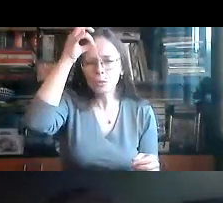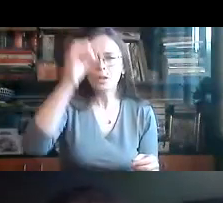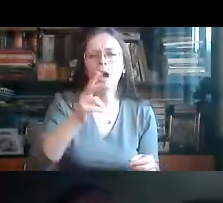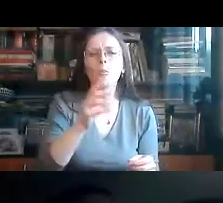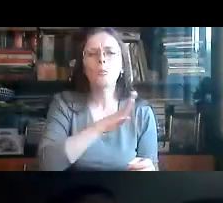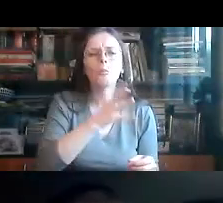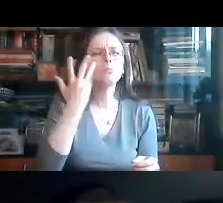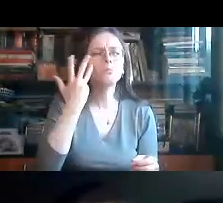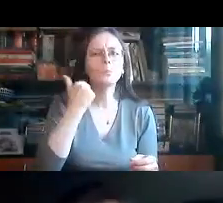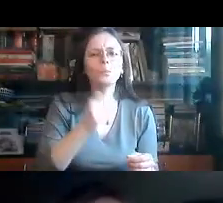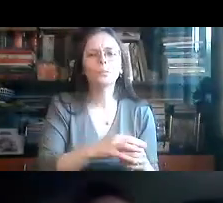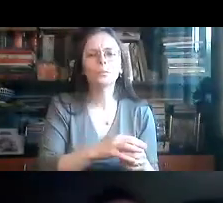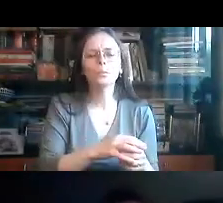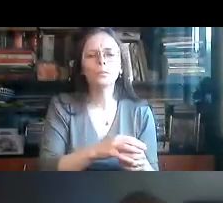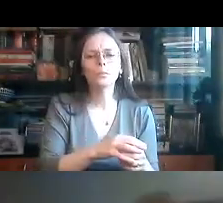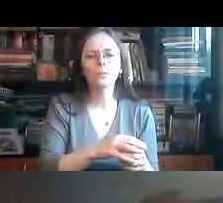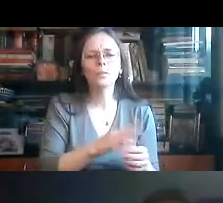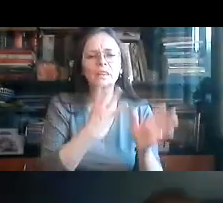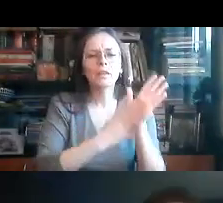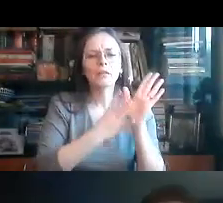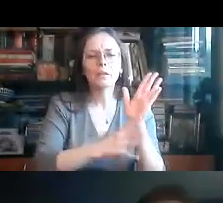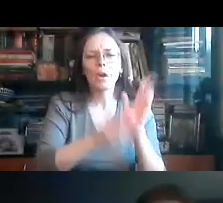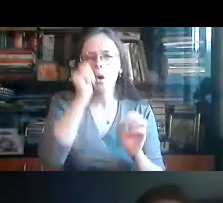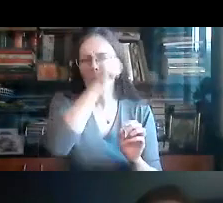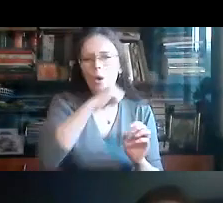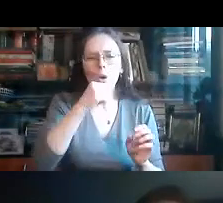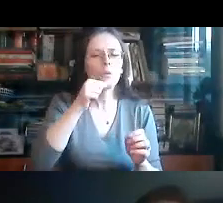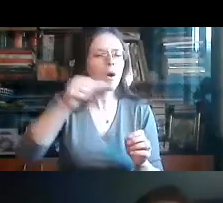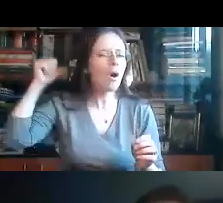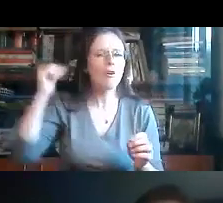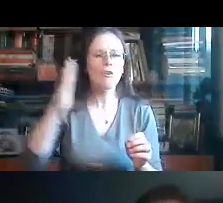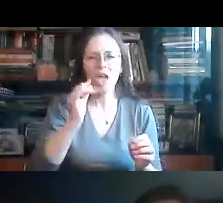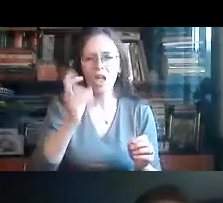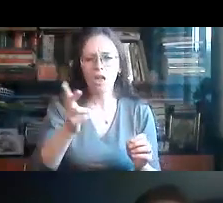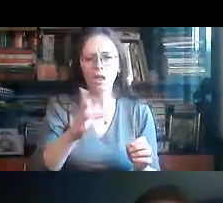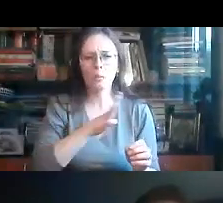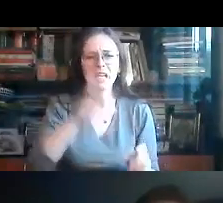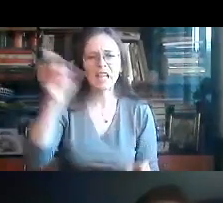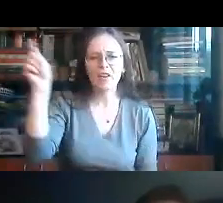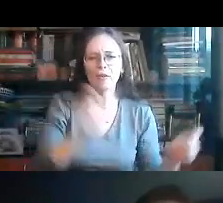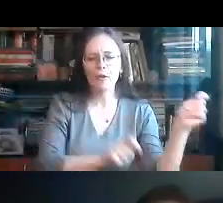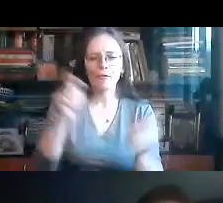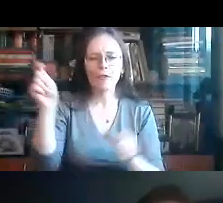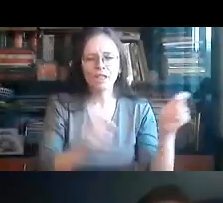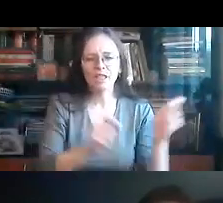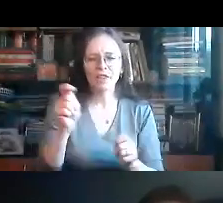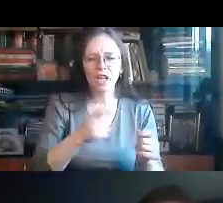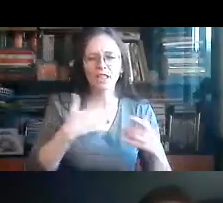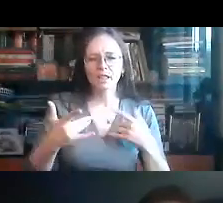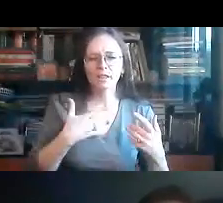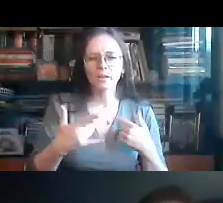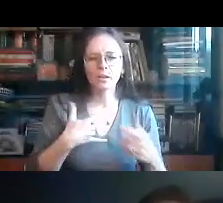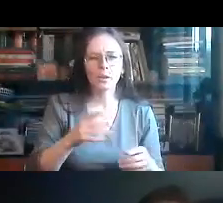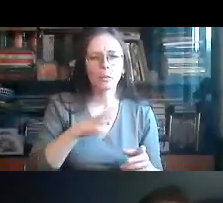В 90-е годы, когда образовался фестиваль «Любимовка», потом который перерос в новую драму, он